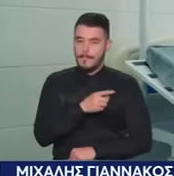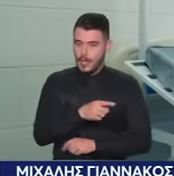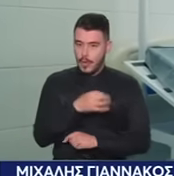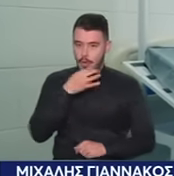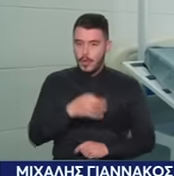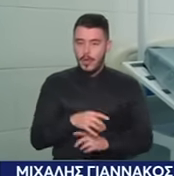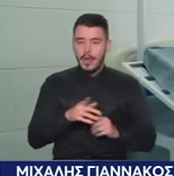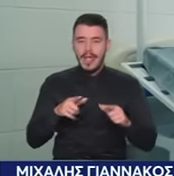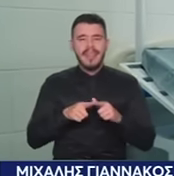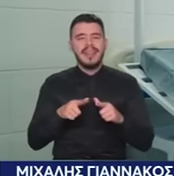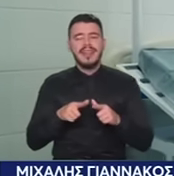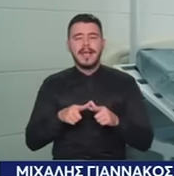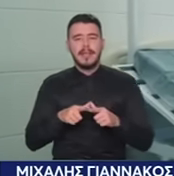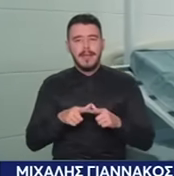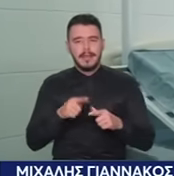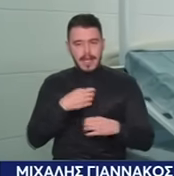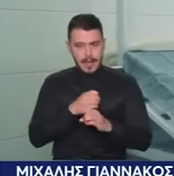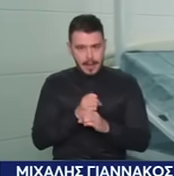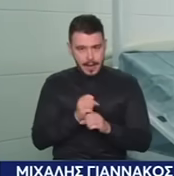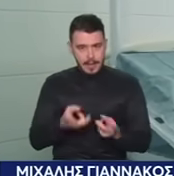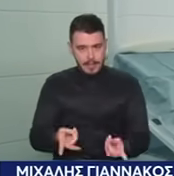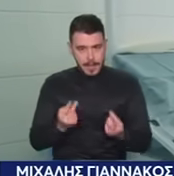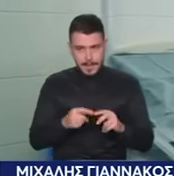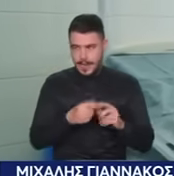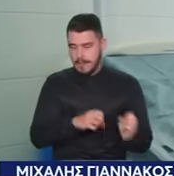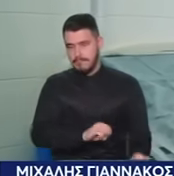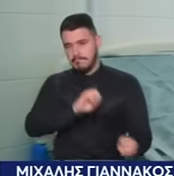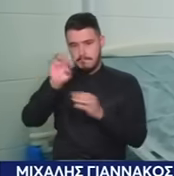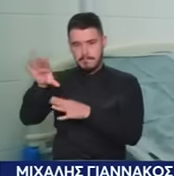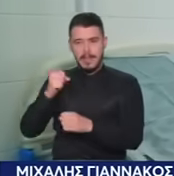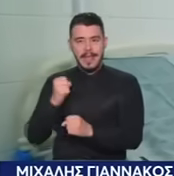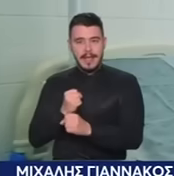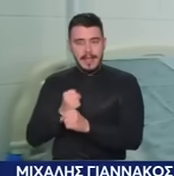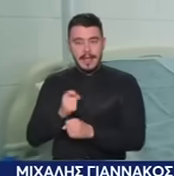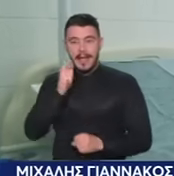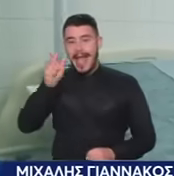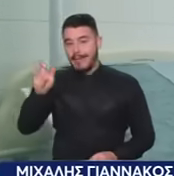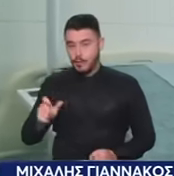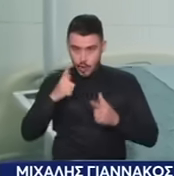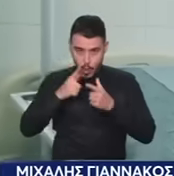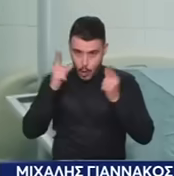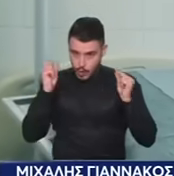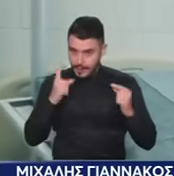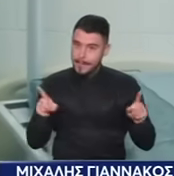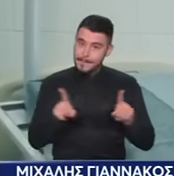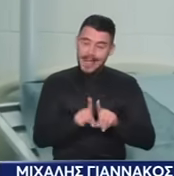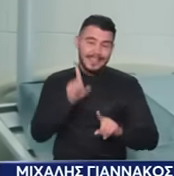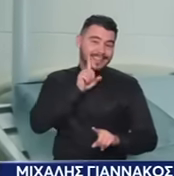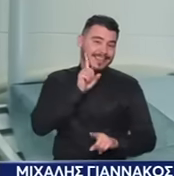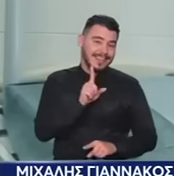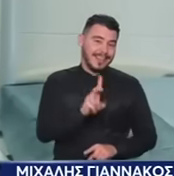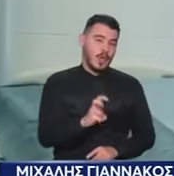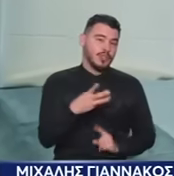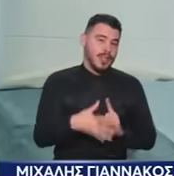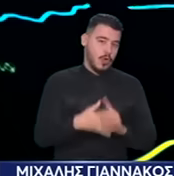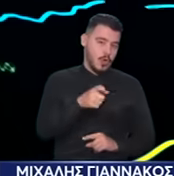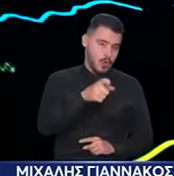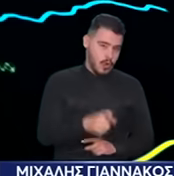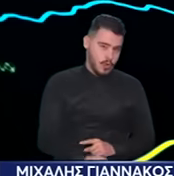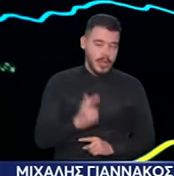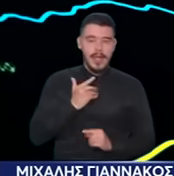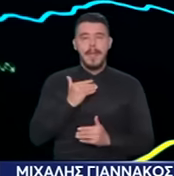να τα στείλει στο εργαστήριο. Έμεινε ο νοσηλευτής με την 23χρονη και βγήκε μετά από λίγο η 23χρονη